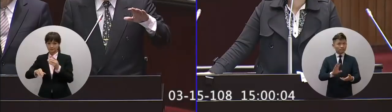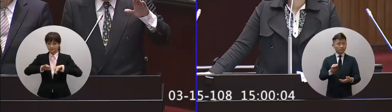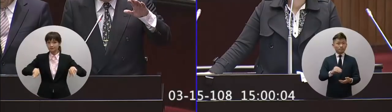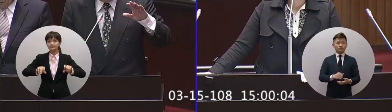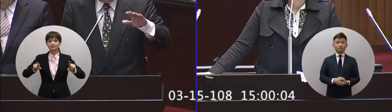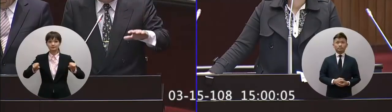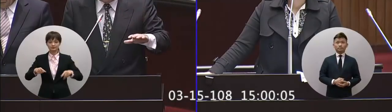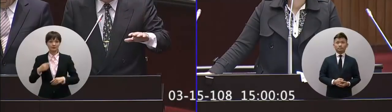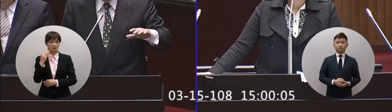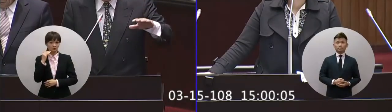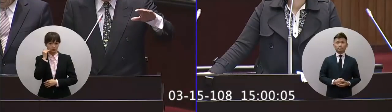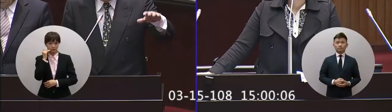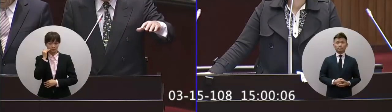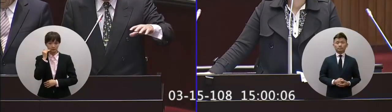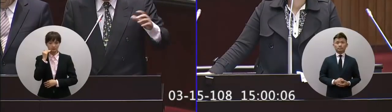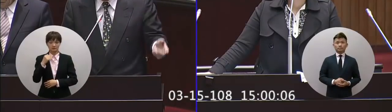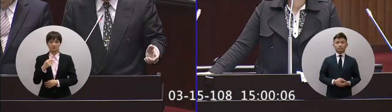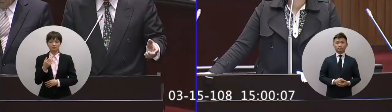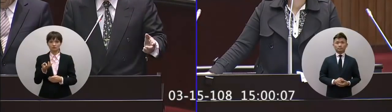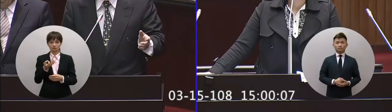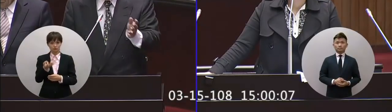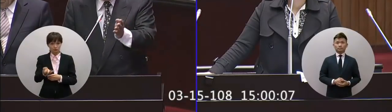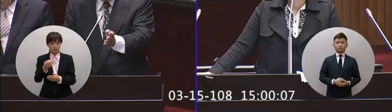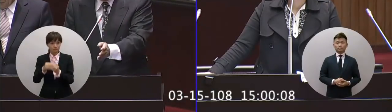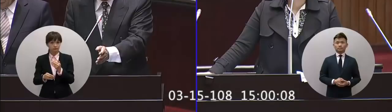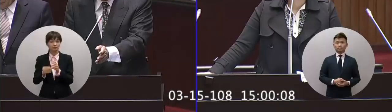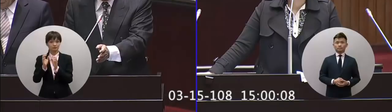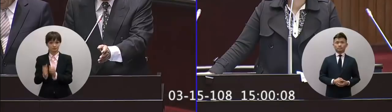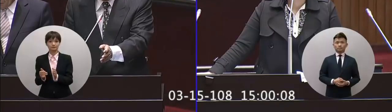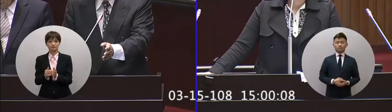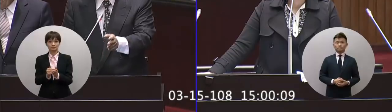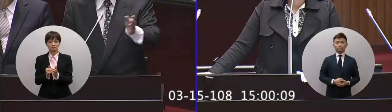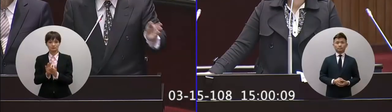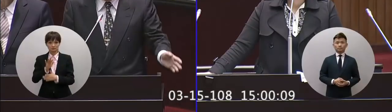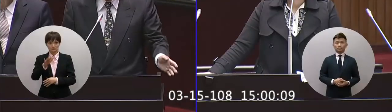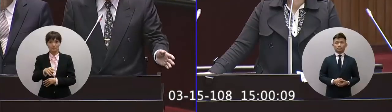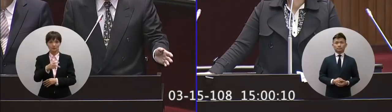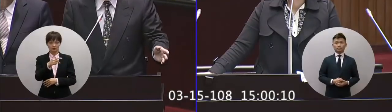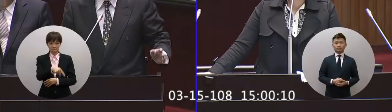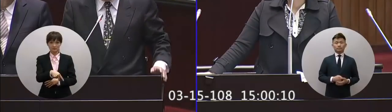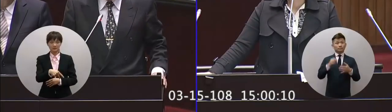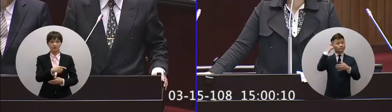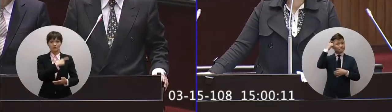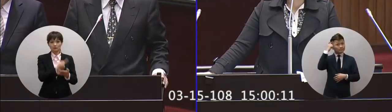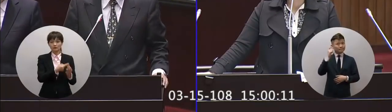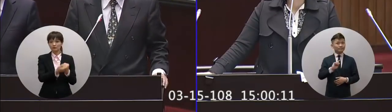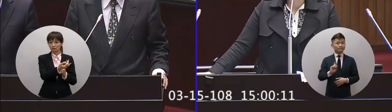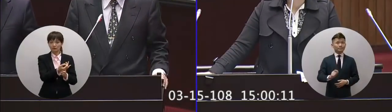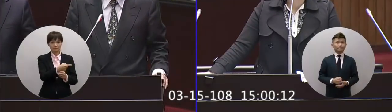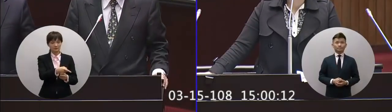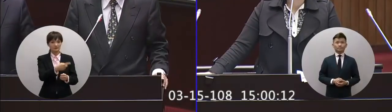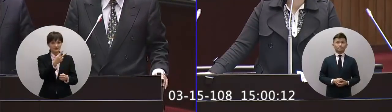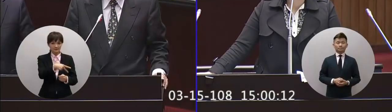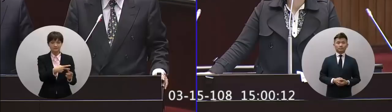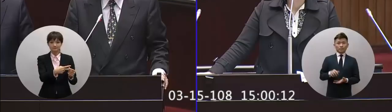差不多了。那如果我们收费的机制建立之后，那就不会在趸购费率里面收，会回到我们里。 所以意思就是说，这